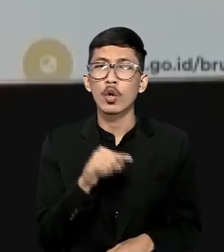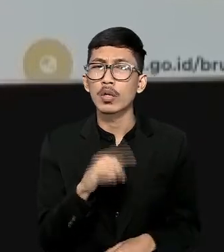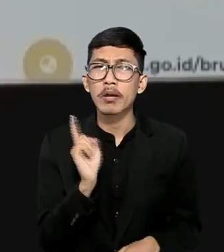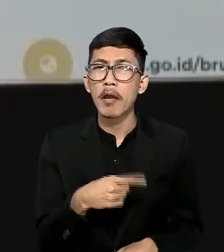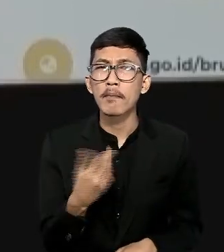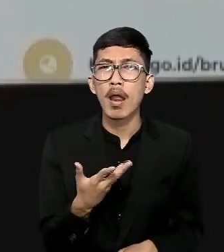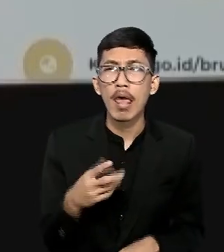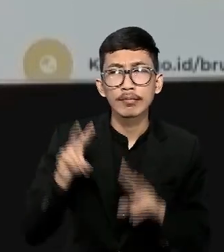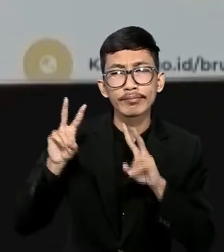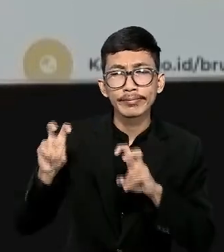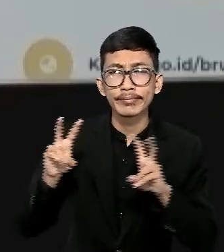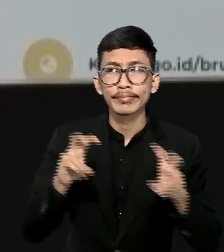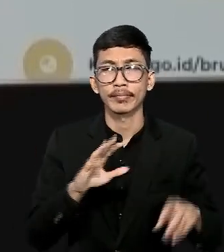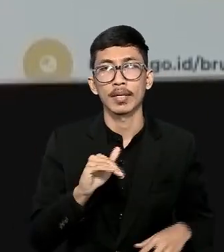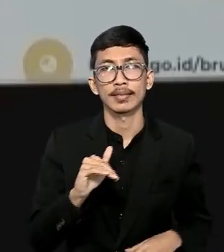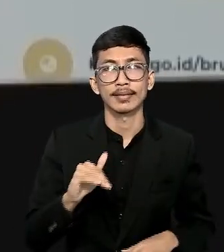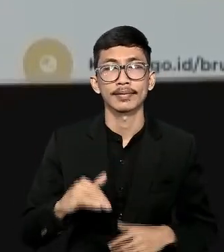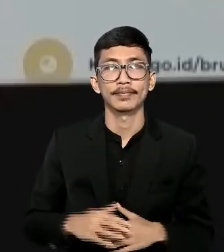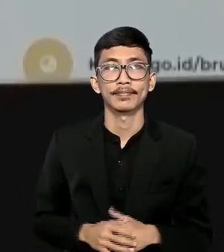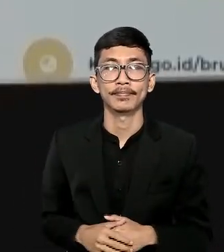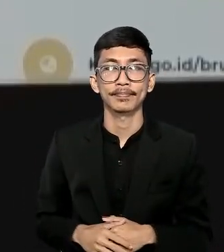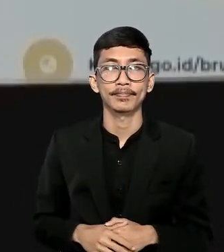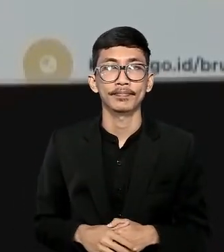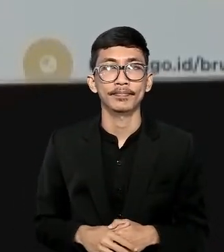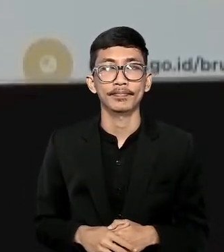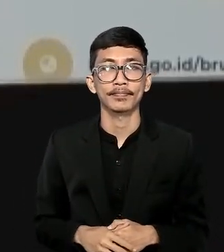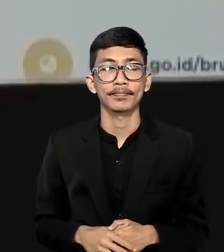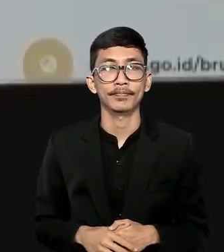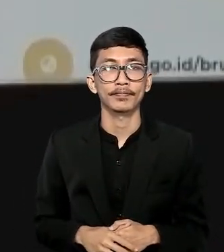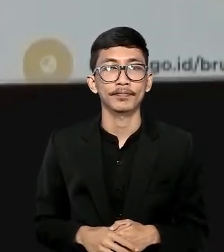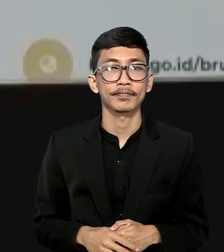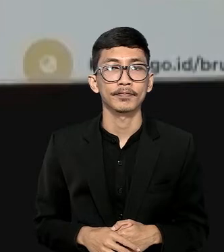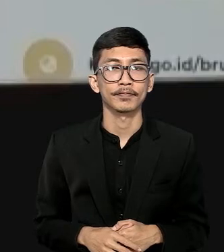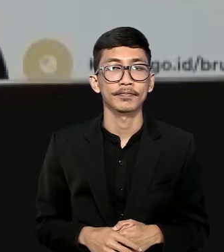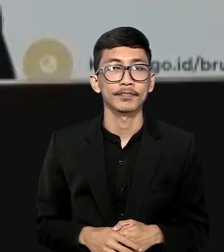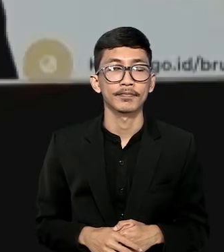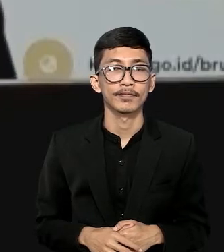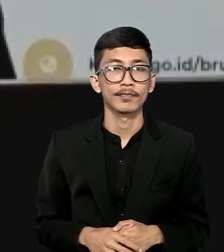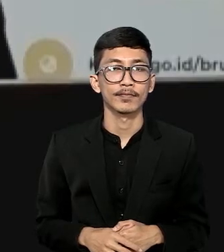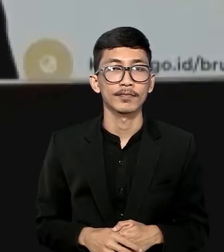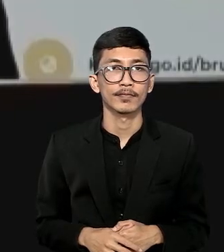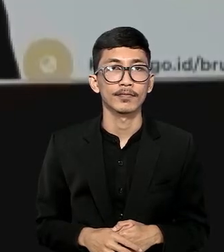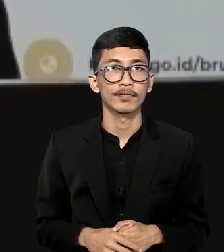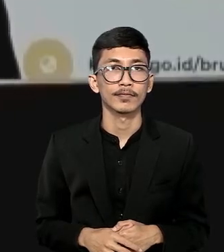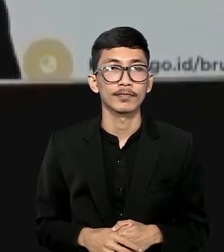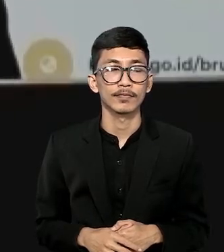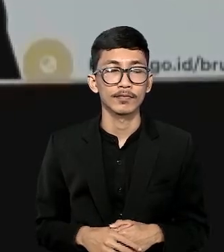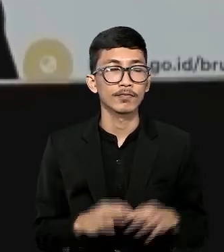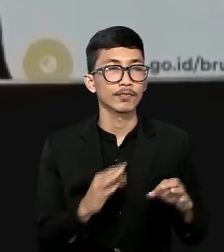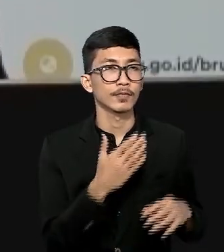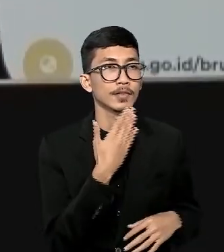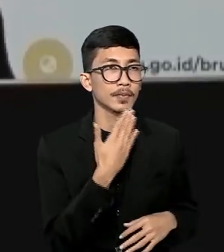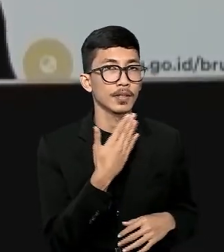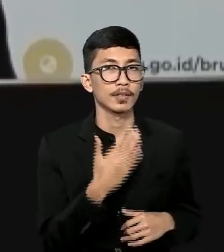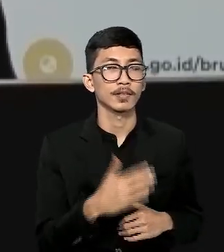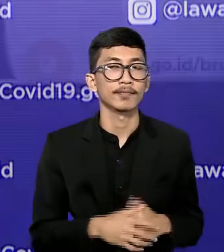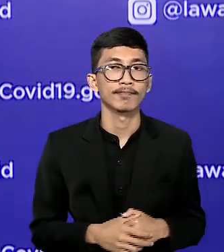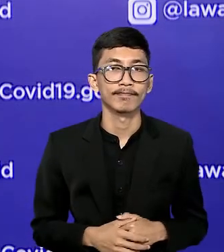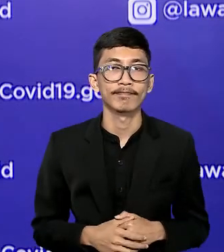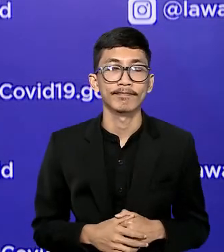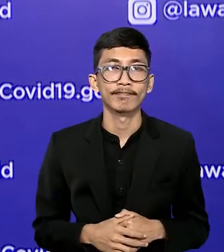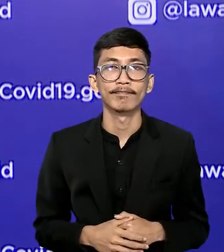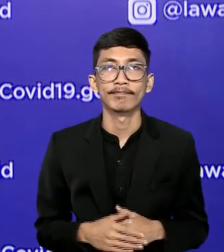really very high risk The Mask Hai baik oke terima kasih pada fans atas Jawabannya saya ke